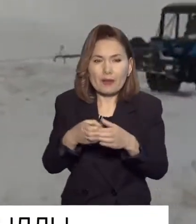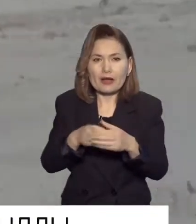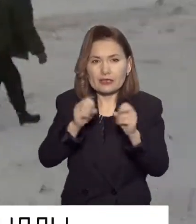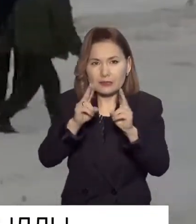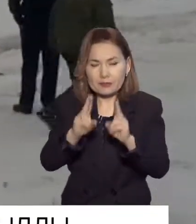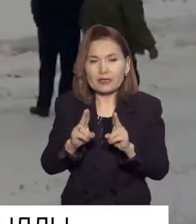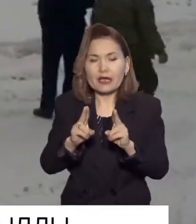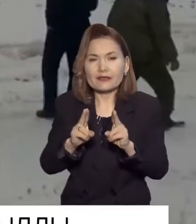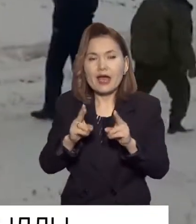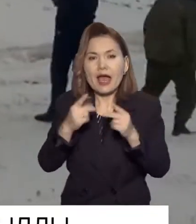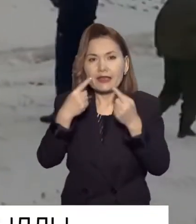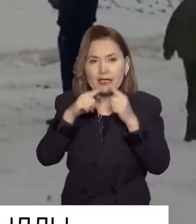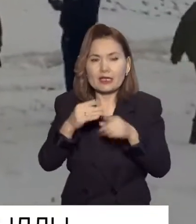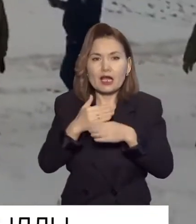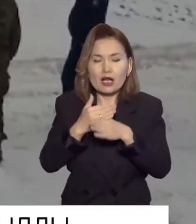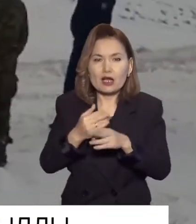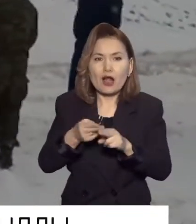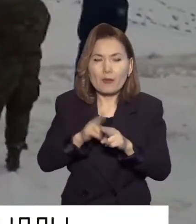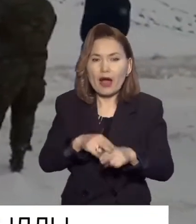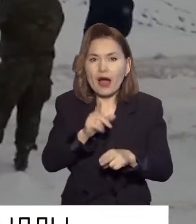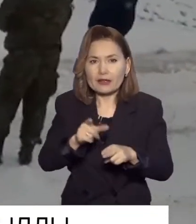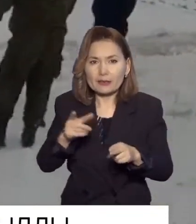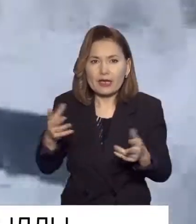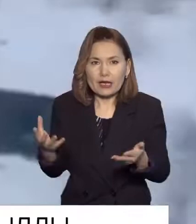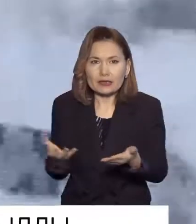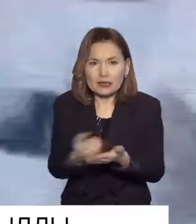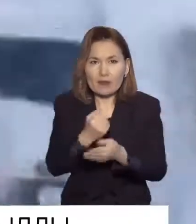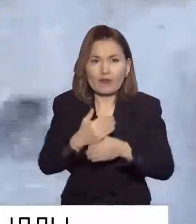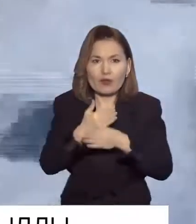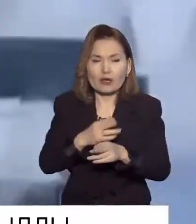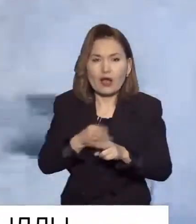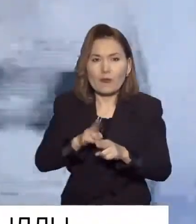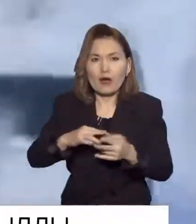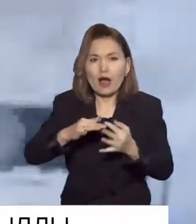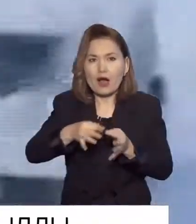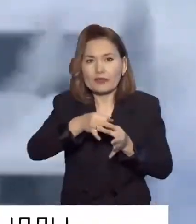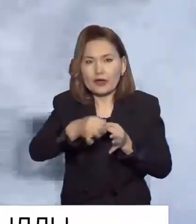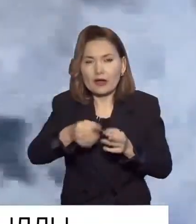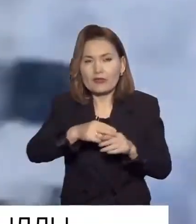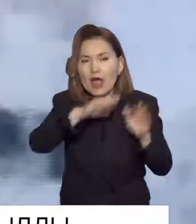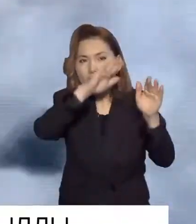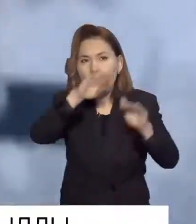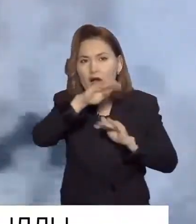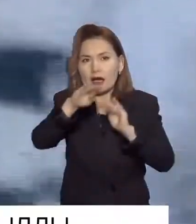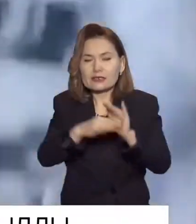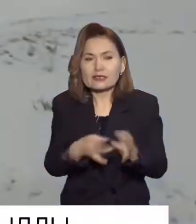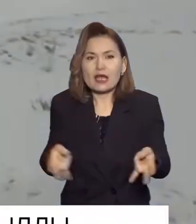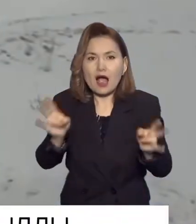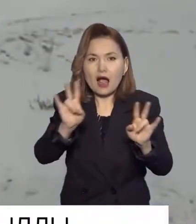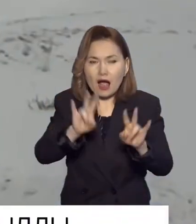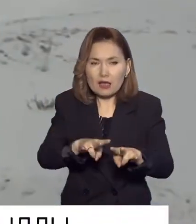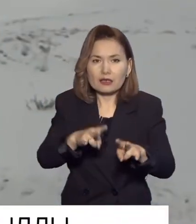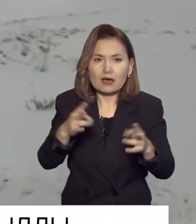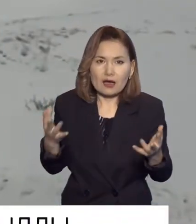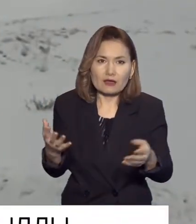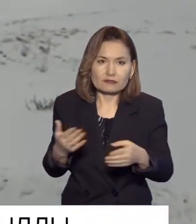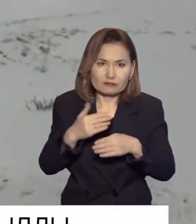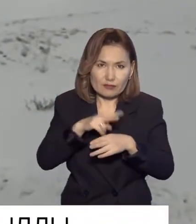шығып жолаушыларды 10 шақырым жерден тапты. Олар Егізқара ауылының тұсында қар құрсауында қалып қойған. Бәрі дін